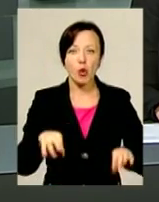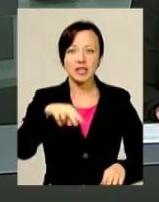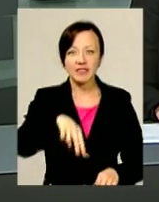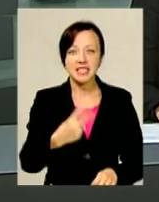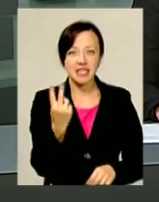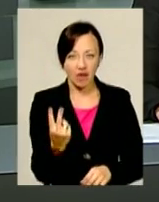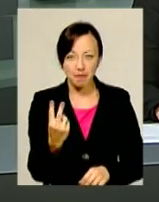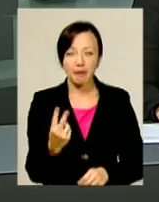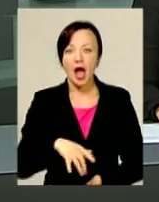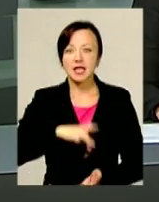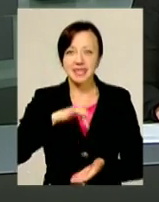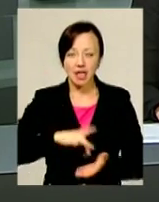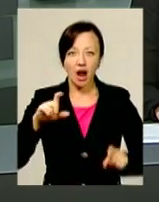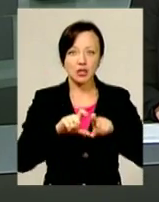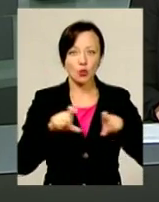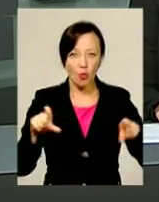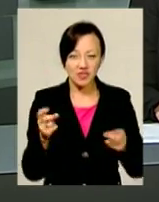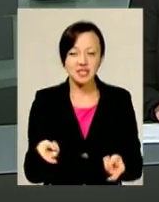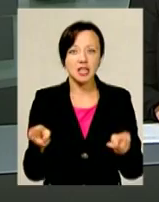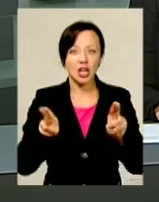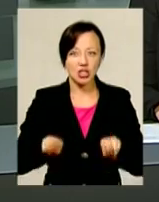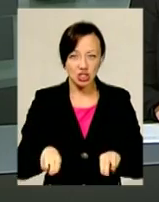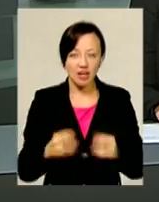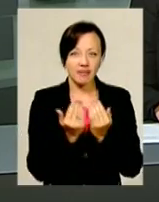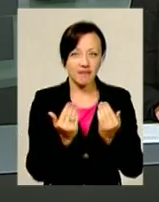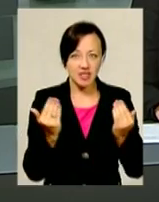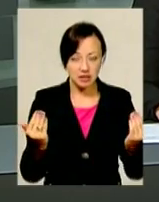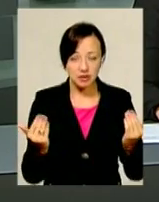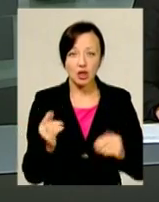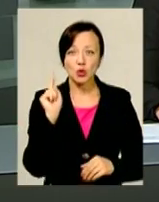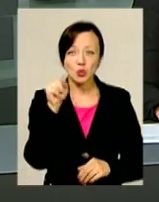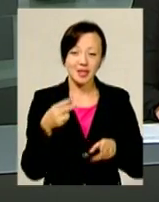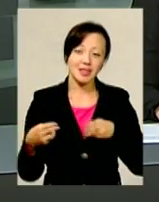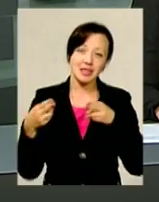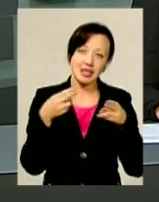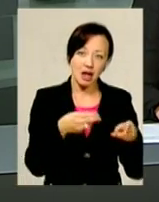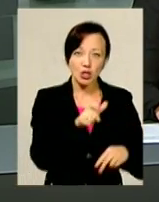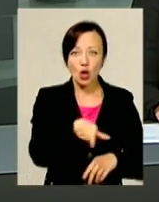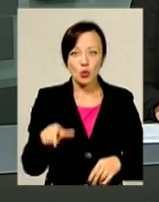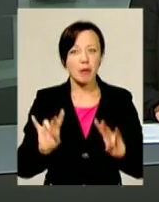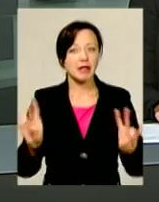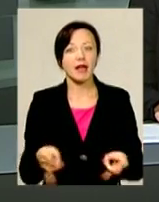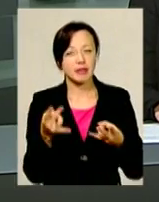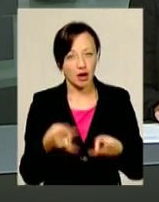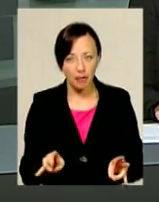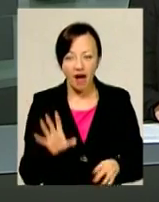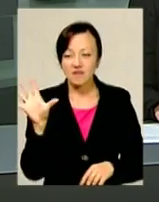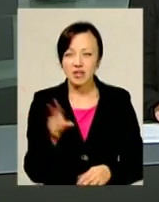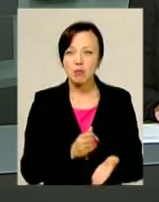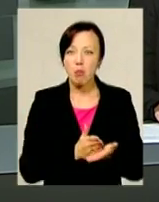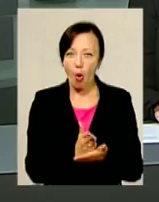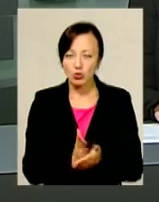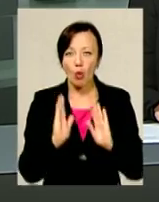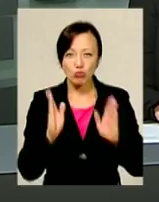22. Центральний офіс компанії залишився на проспекті Миру, але туди їхати абонентам вже не треба. Всі послуги